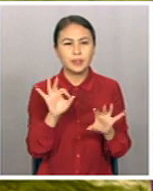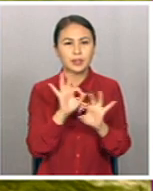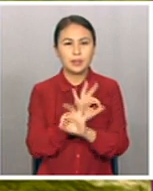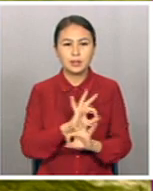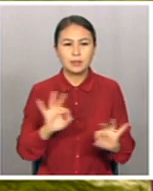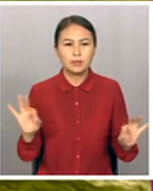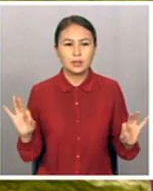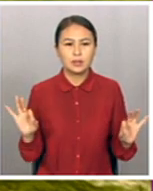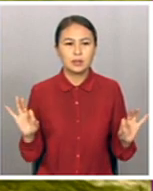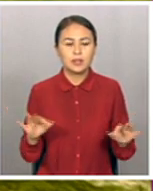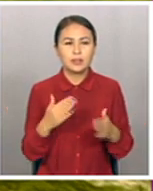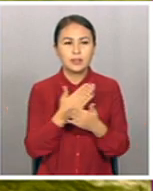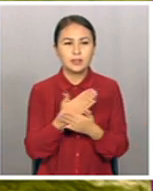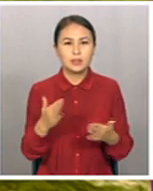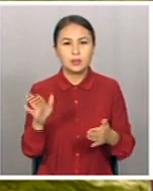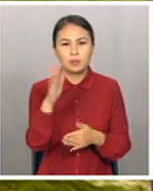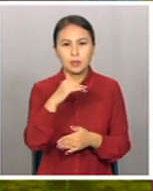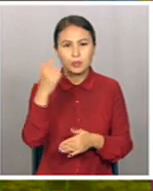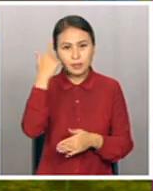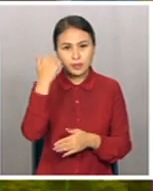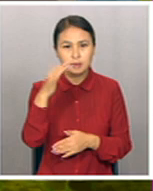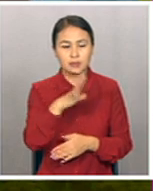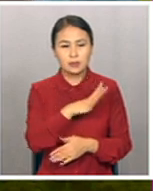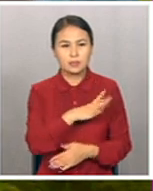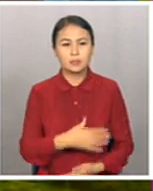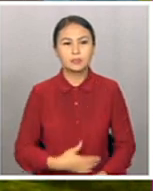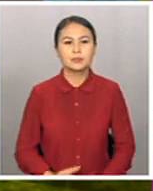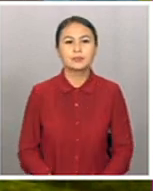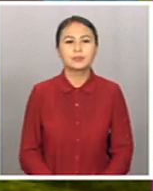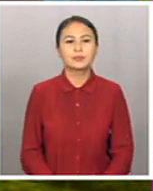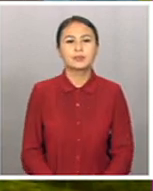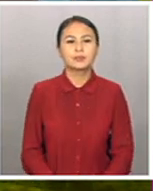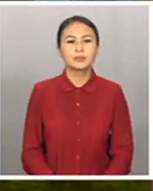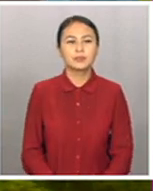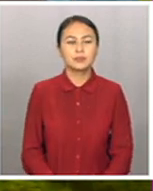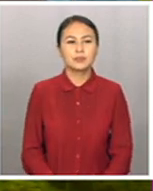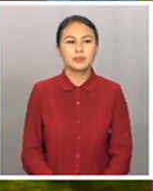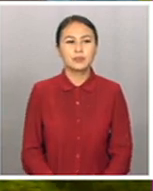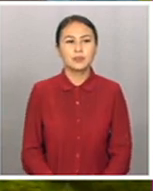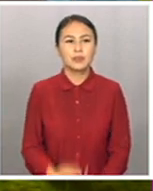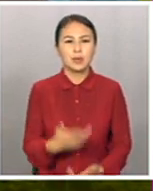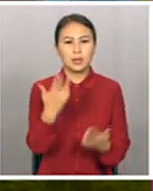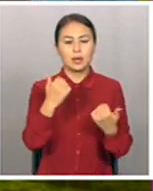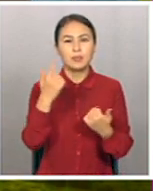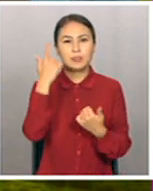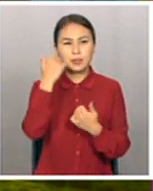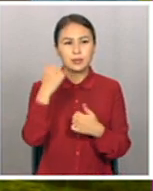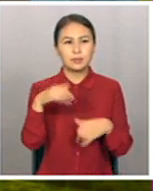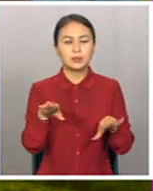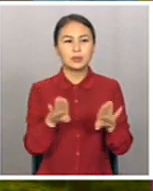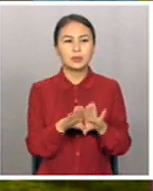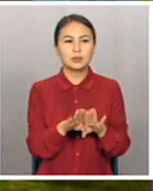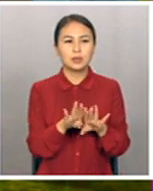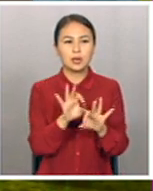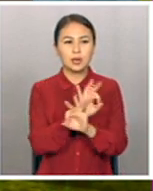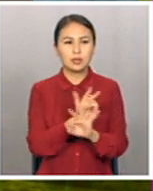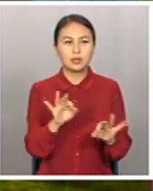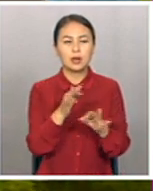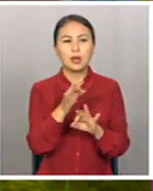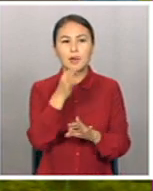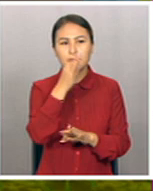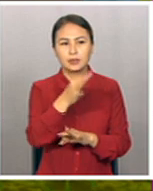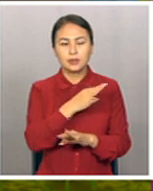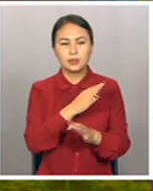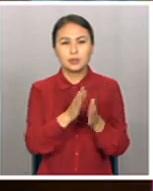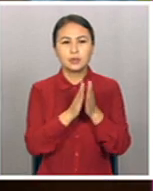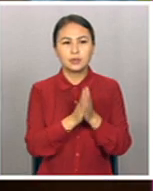Керемет! Сіз оларды білесіз бе? Әрине білемін. Міне ғажап! Айтыңызшы,